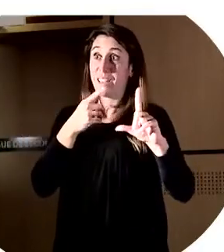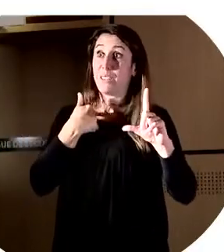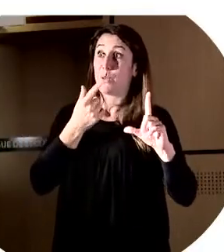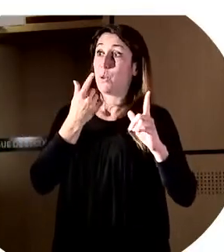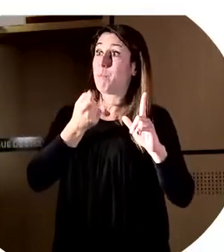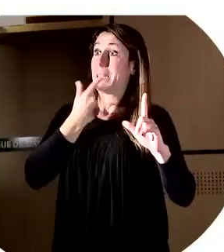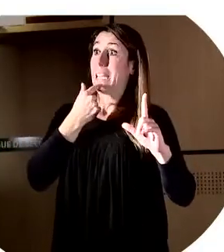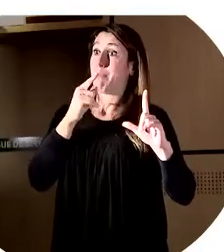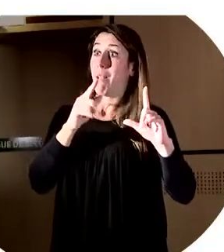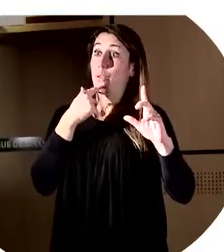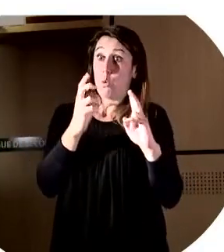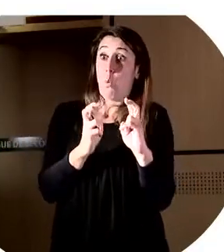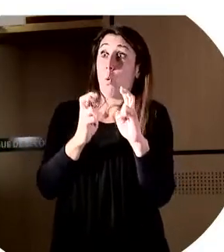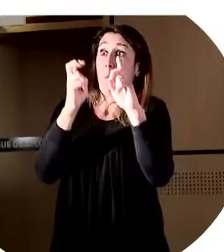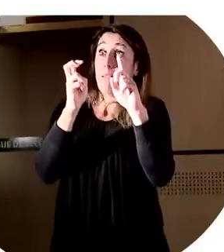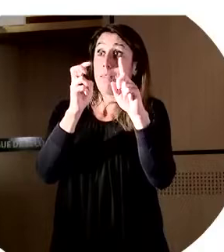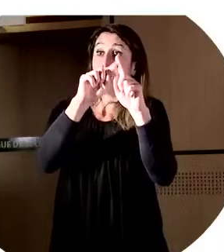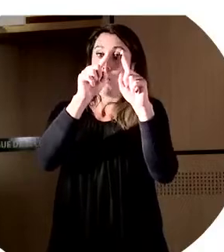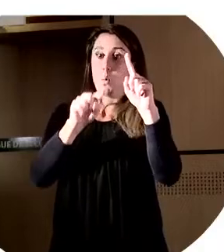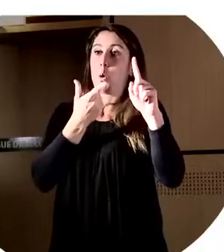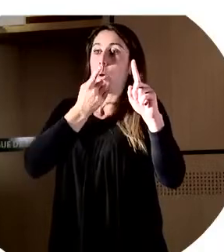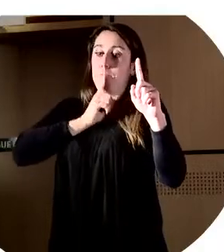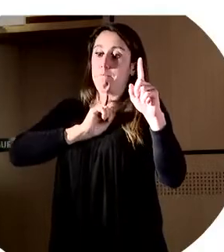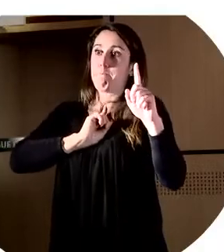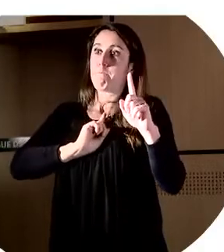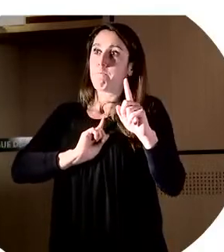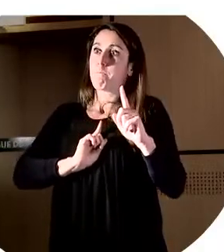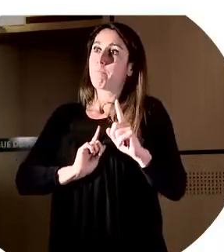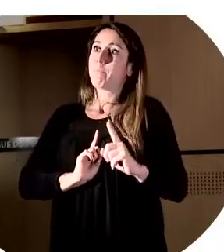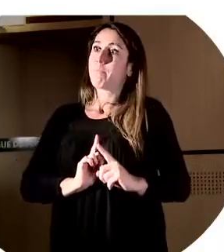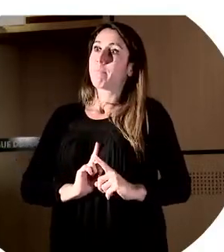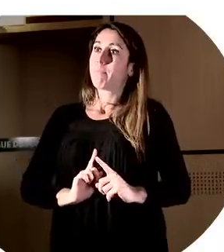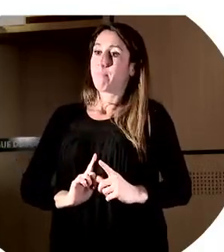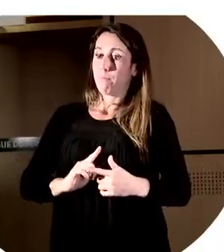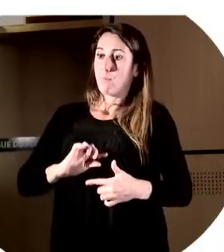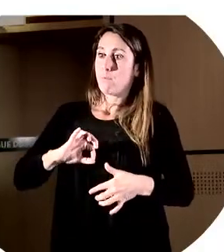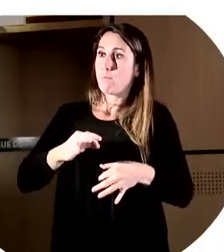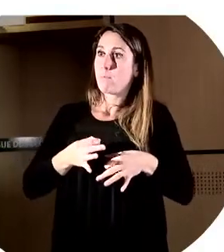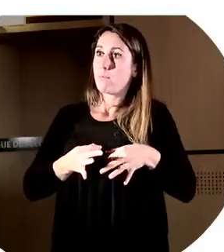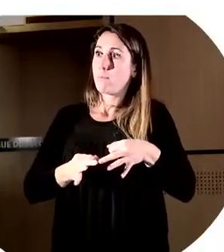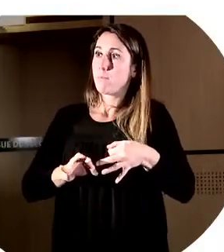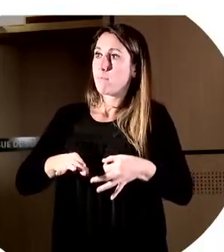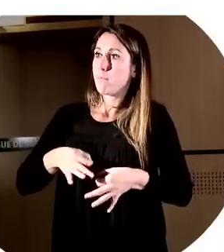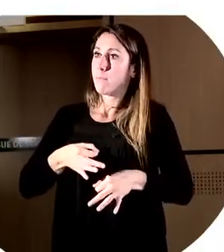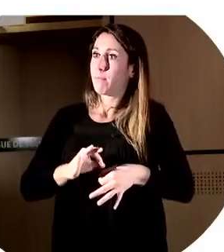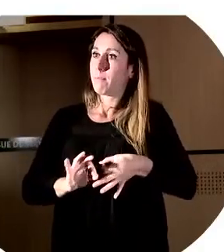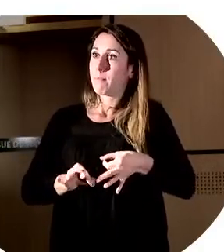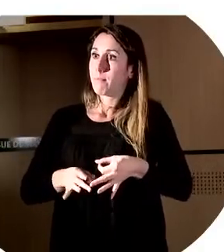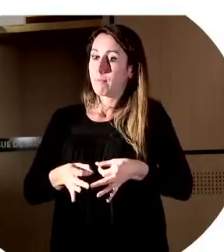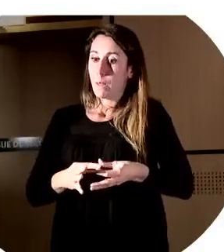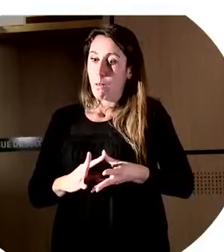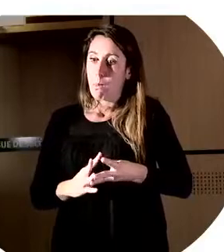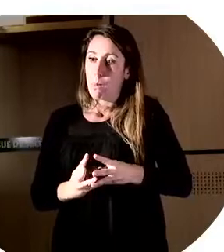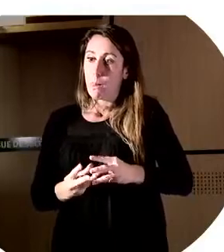va augmenter, c'est ce que j'appelle la phase d'absorption du médicament. Le médicament va mettre un certain temps avant